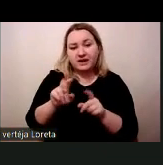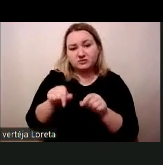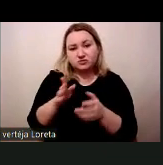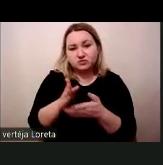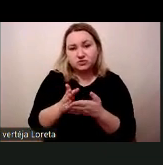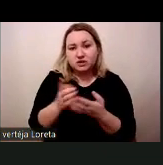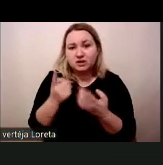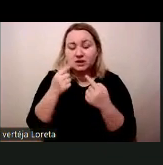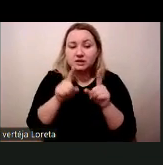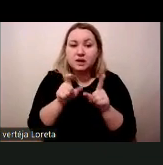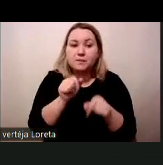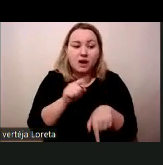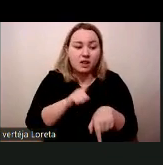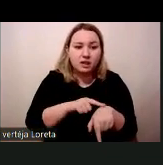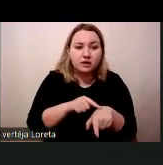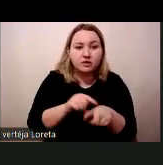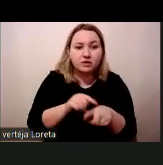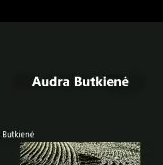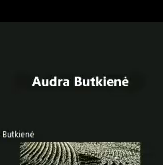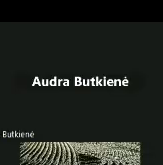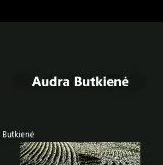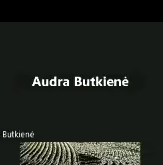nebuvo rasta laiko joms sutvarkyti.